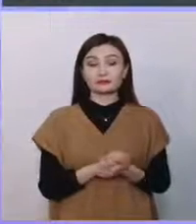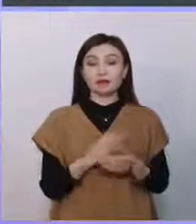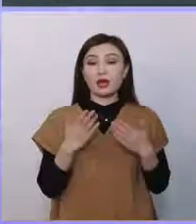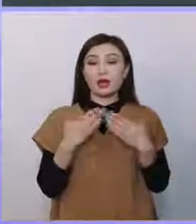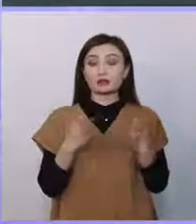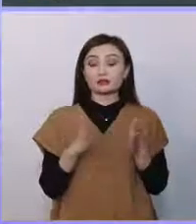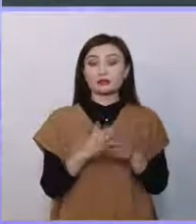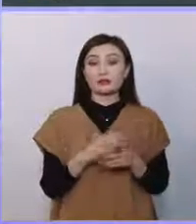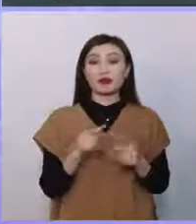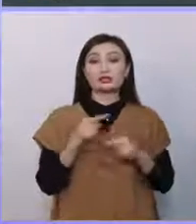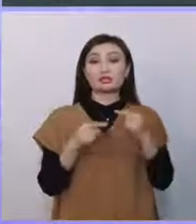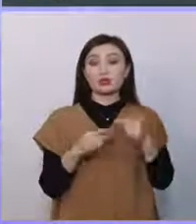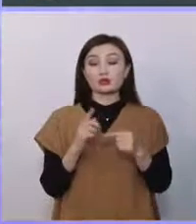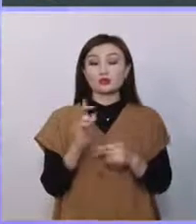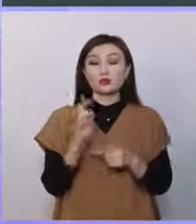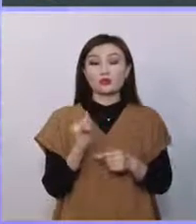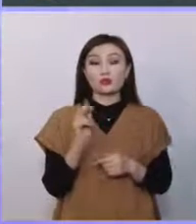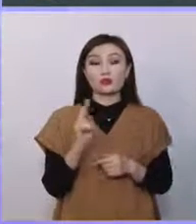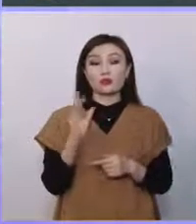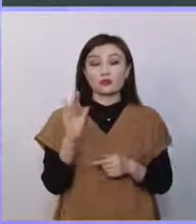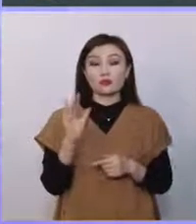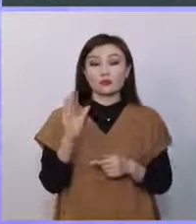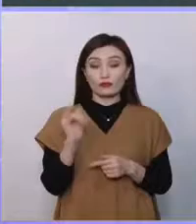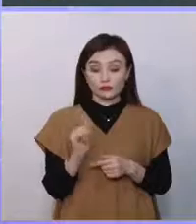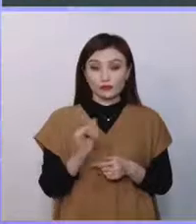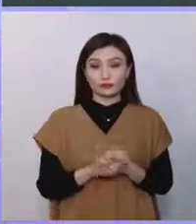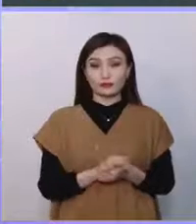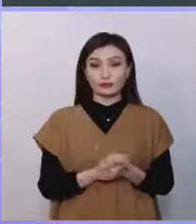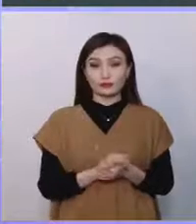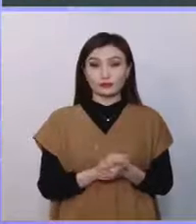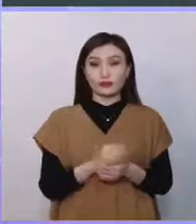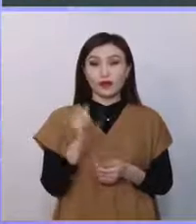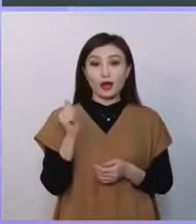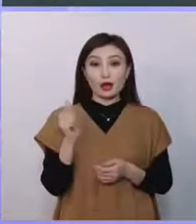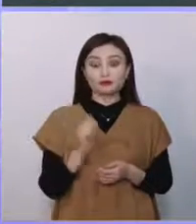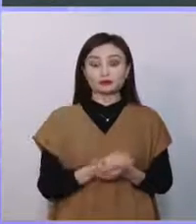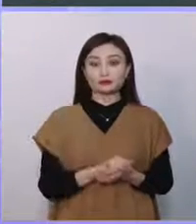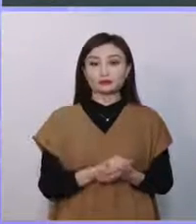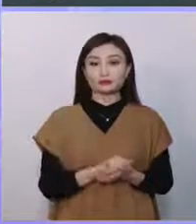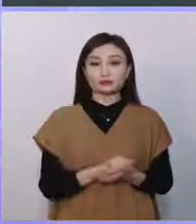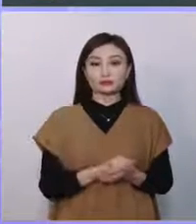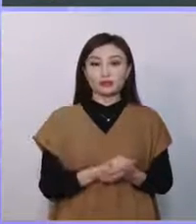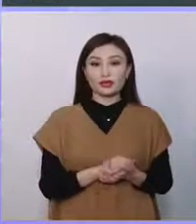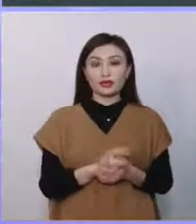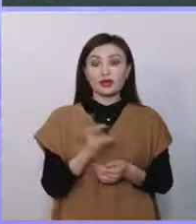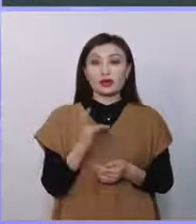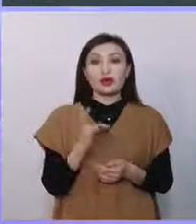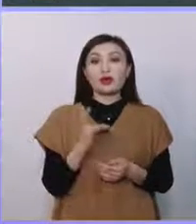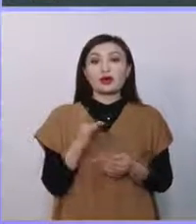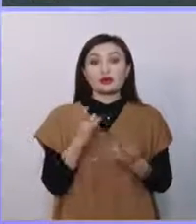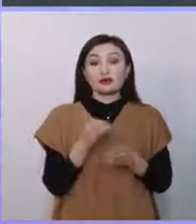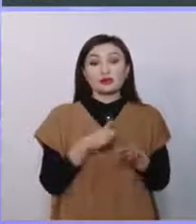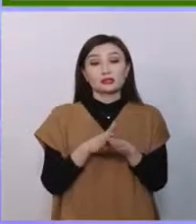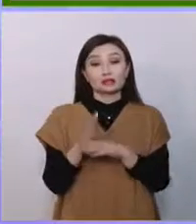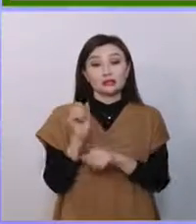открываем следующую букву а настало время решать